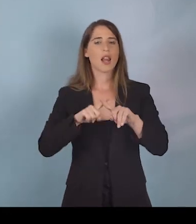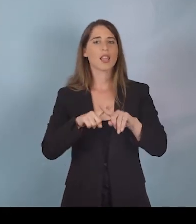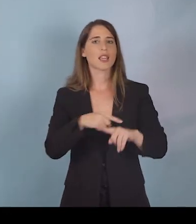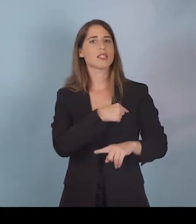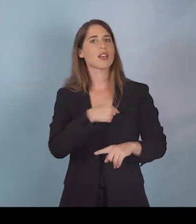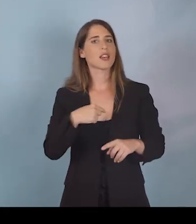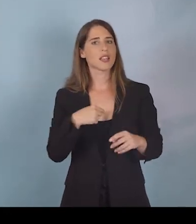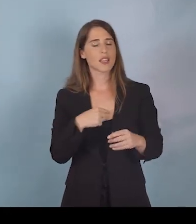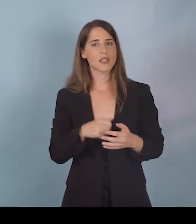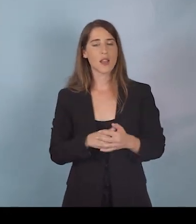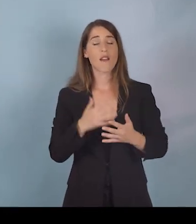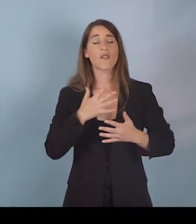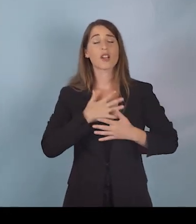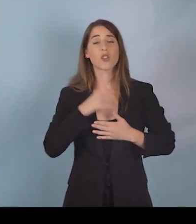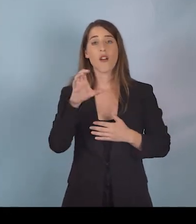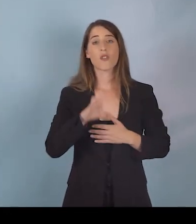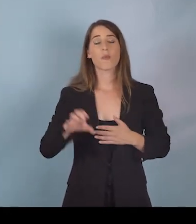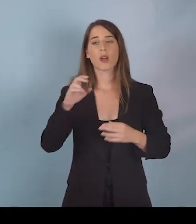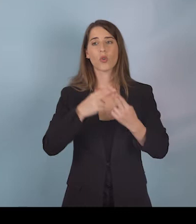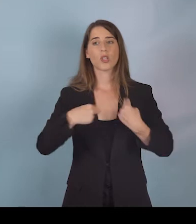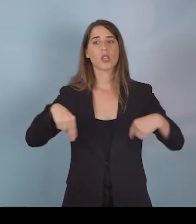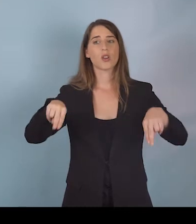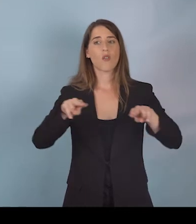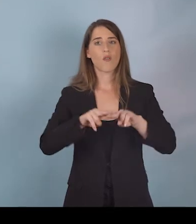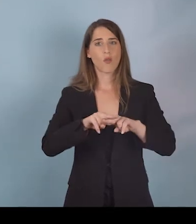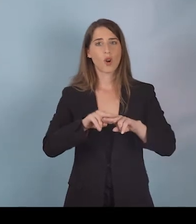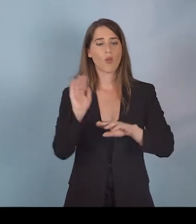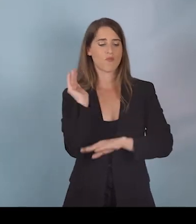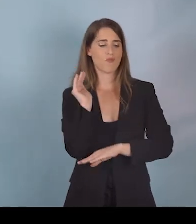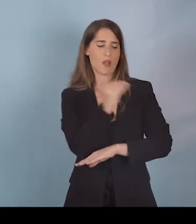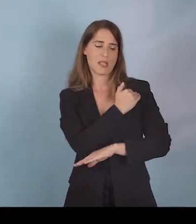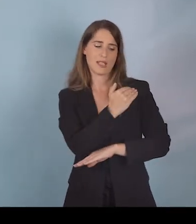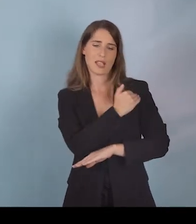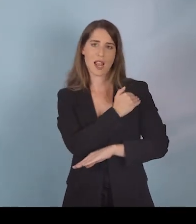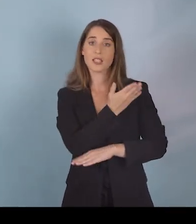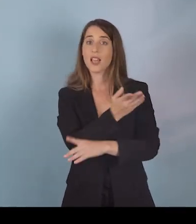των ΛΟΑΤΚΙ και τις ελληνικές αρχές. Να ευχαριστήσω το Ευρωπαϊκό